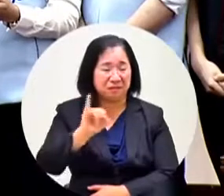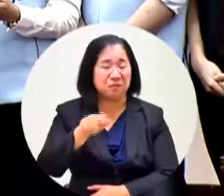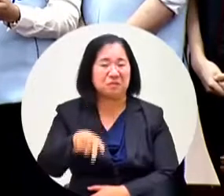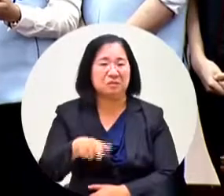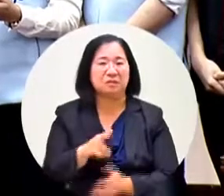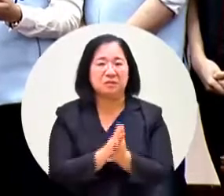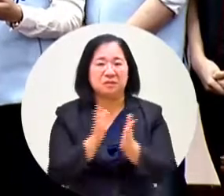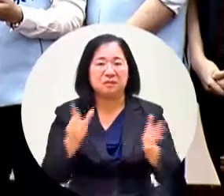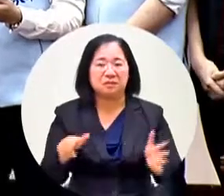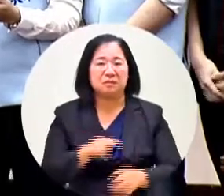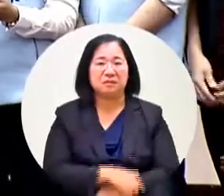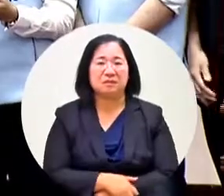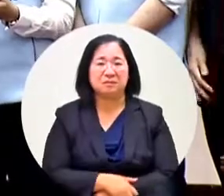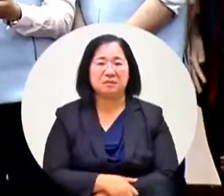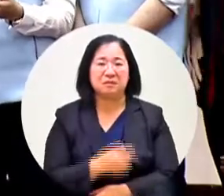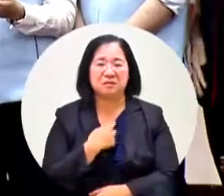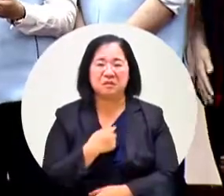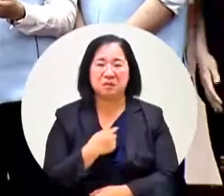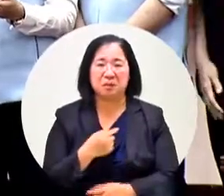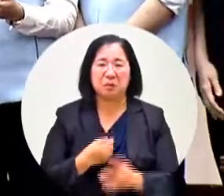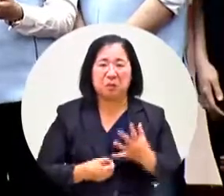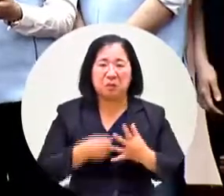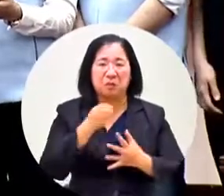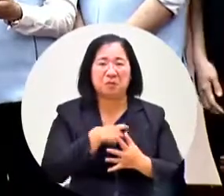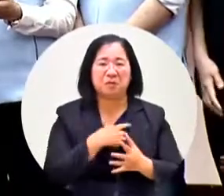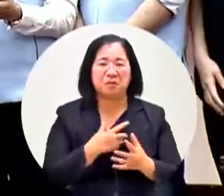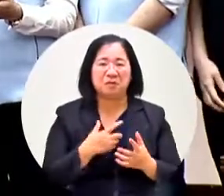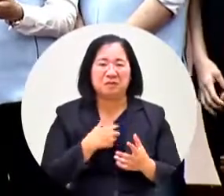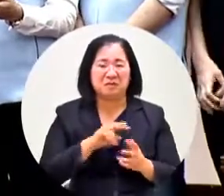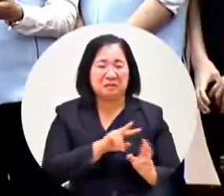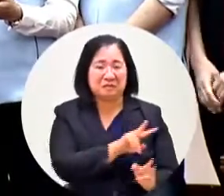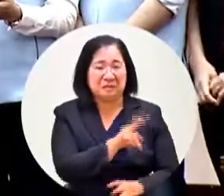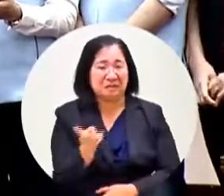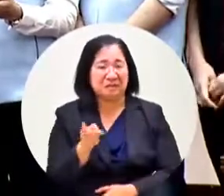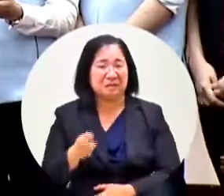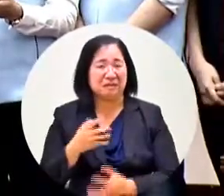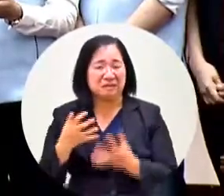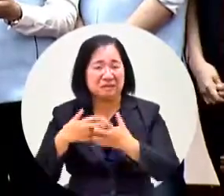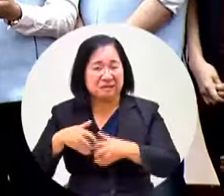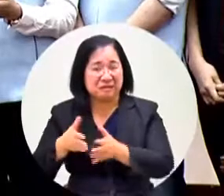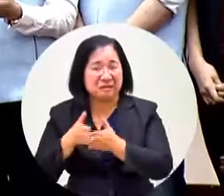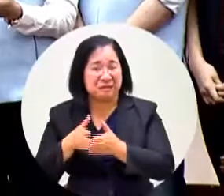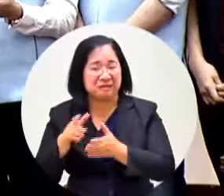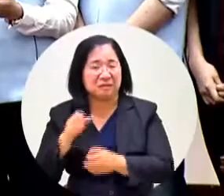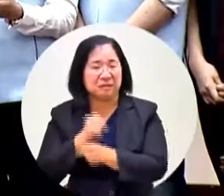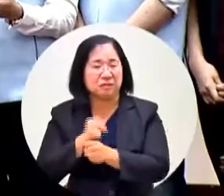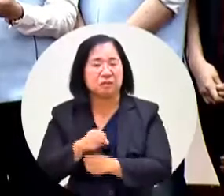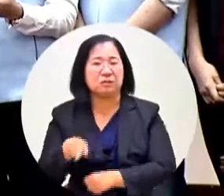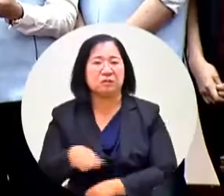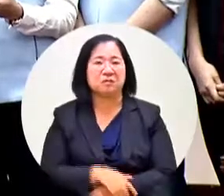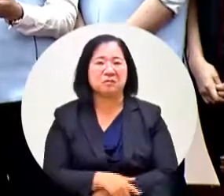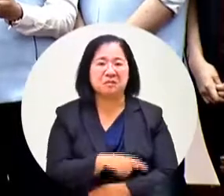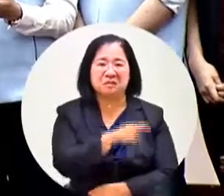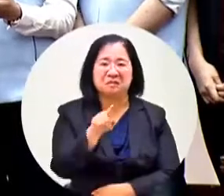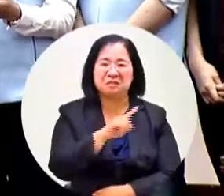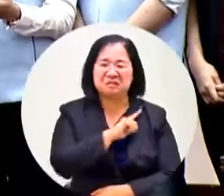好，我想就呼应我们议长所讲的哈，其实，在前朝陈举的时代，他有把很多